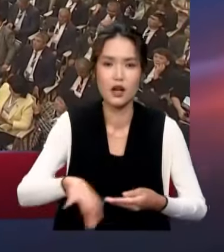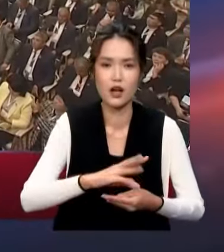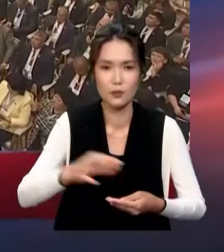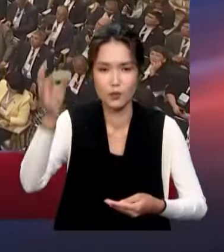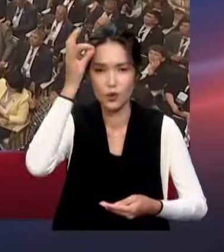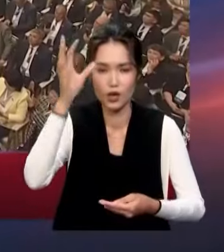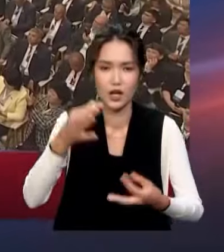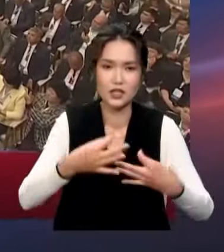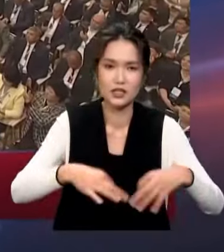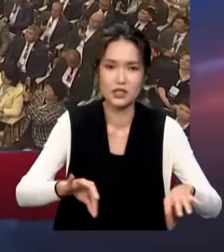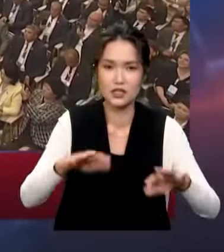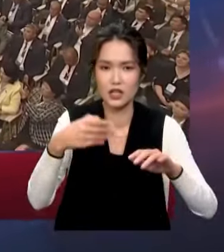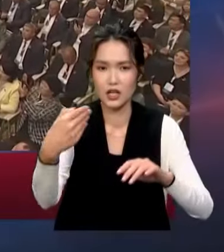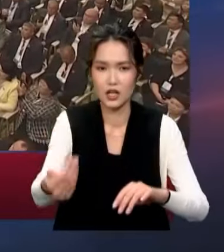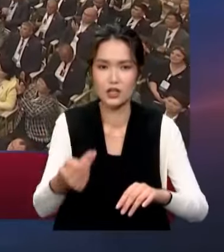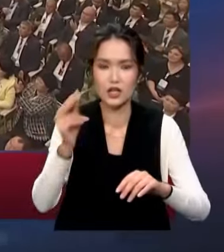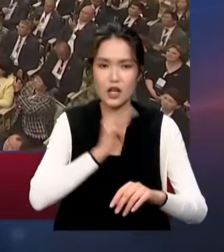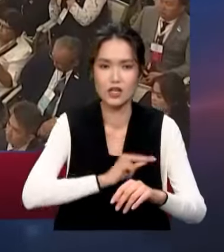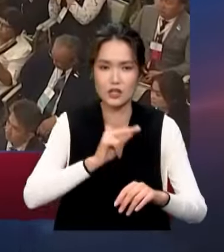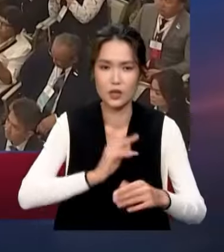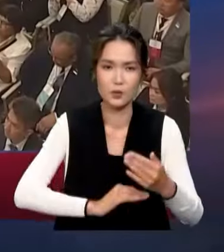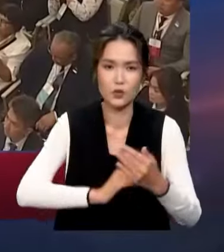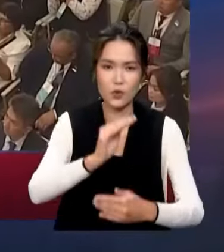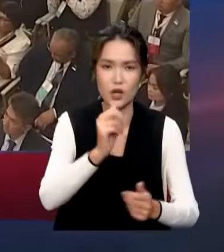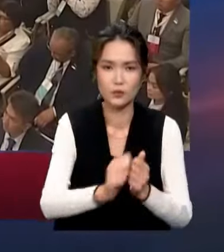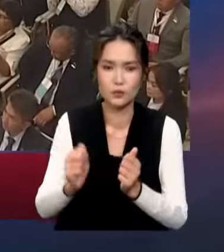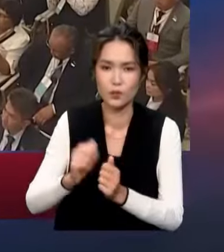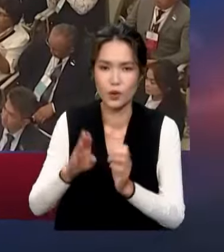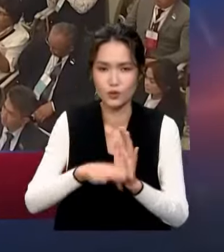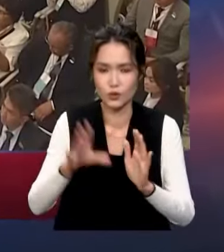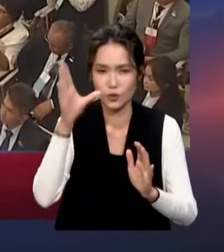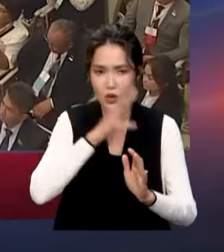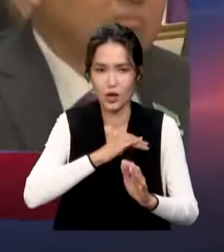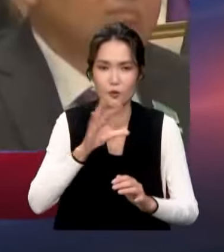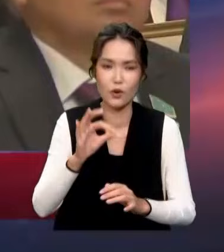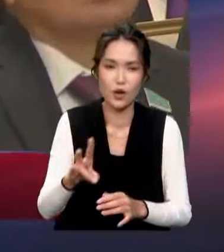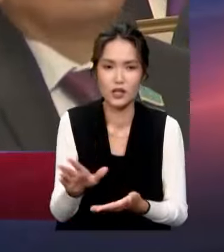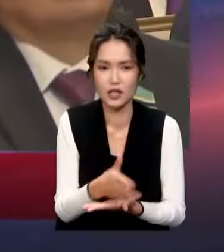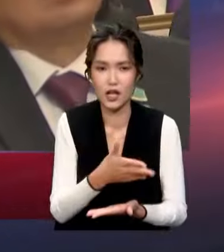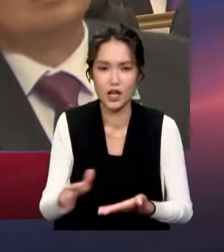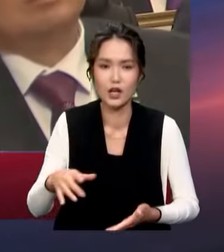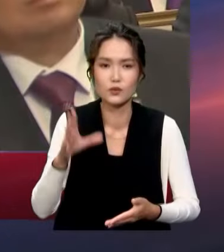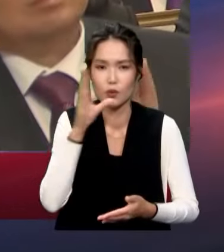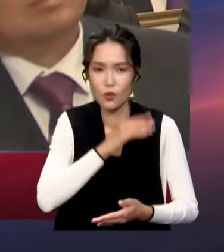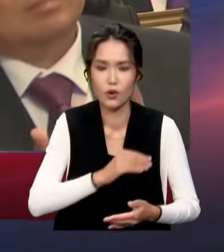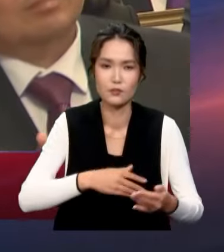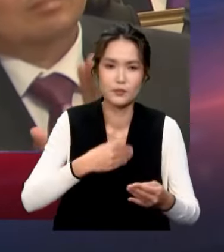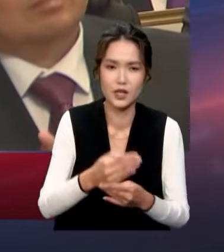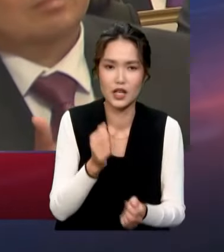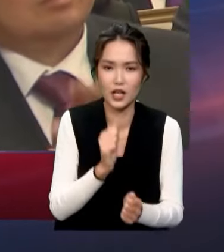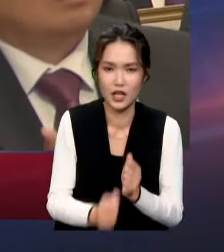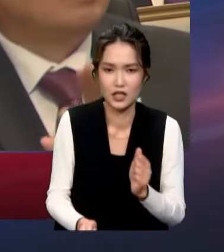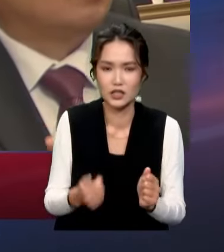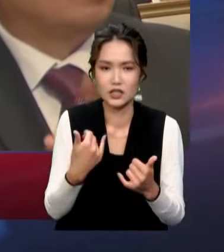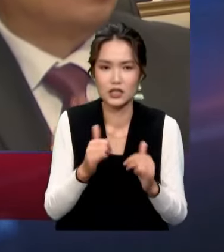помнить, что демократия – это процесс, требующий постоянного участия. Поэтому он отдельно отметил успехи в ликвидации